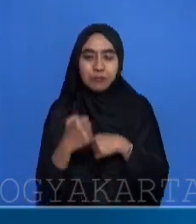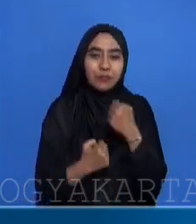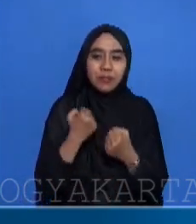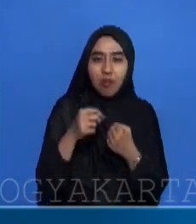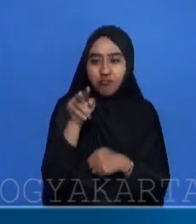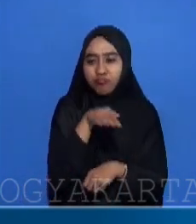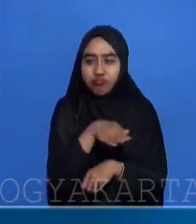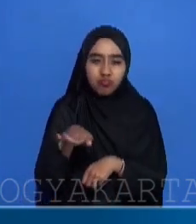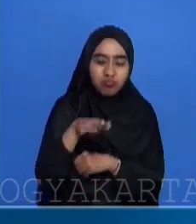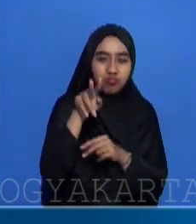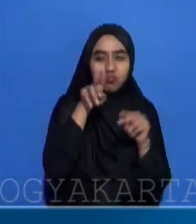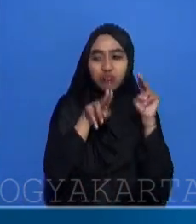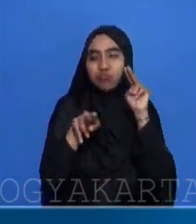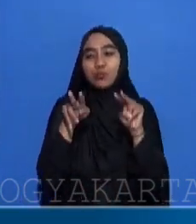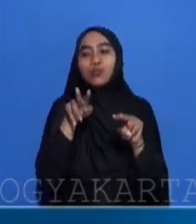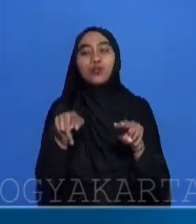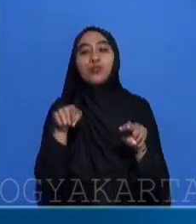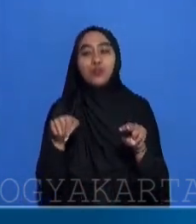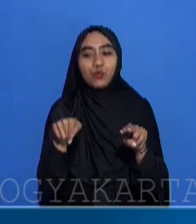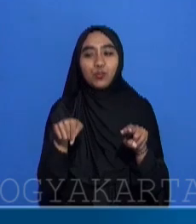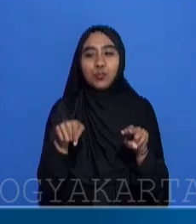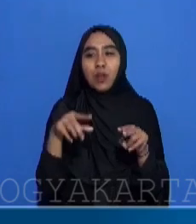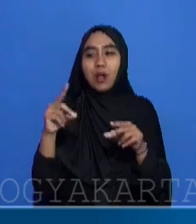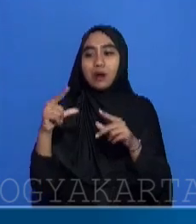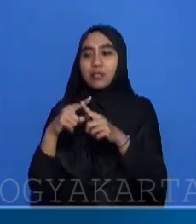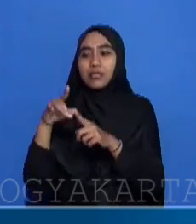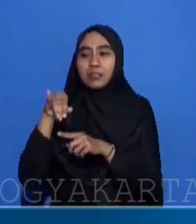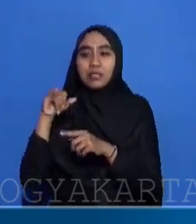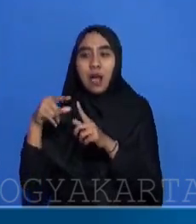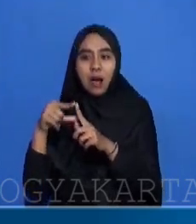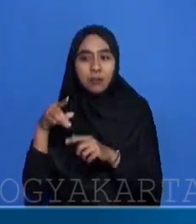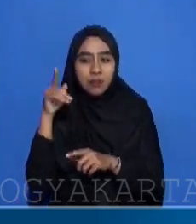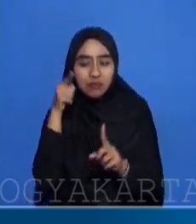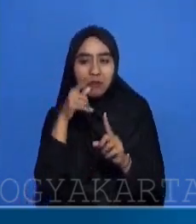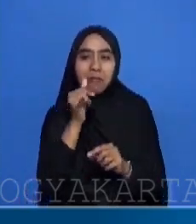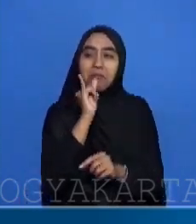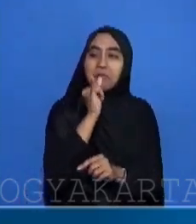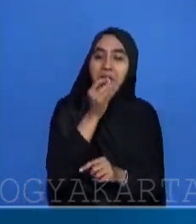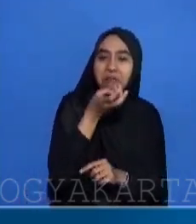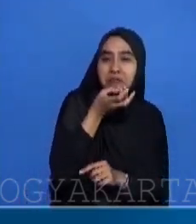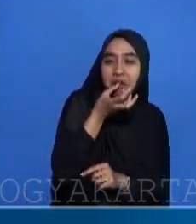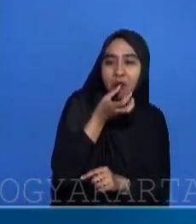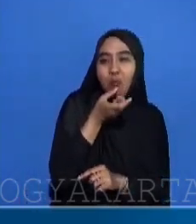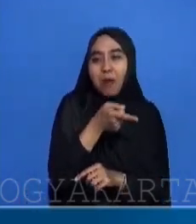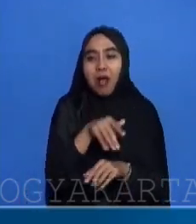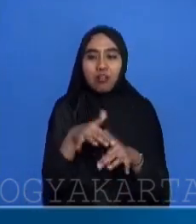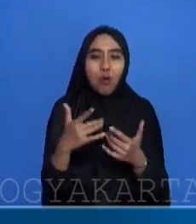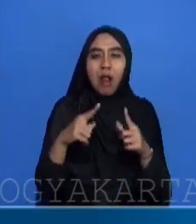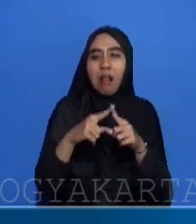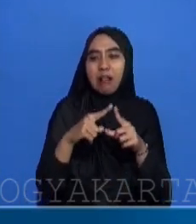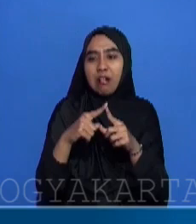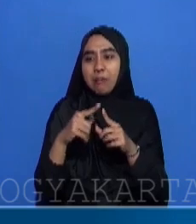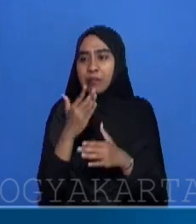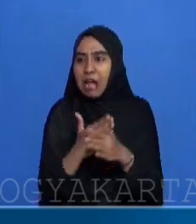baik mobil maupun stasioner serta razia dengan sasaran senjata tajam, minuman keras, narkotika, dan barang berbahaya lainnya sejak